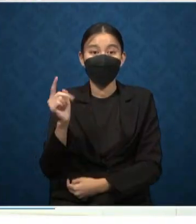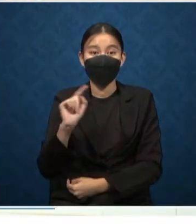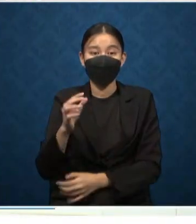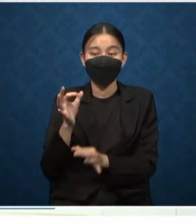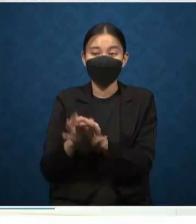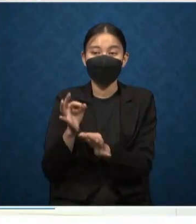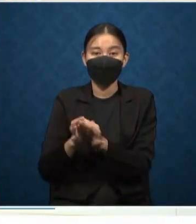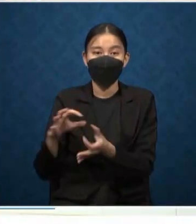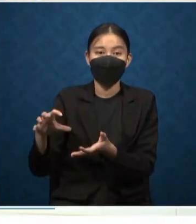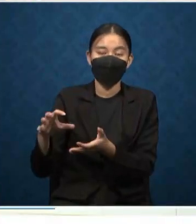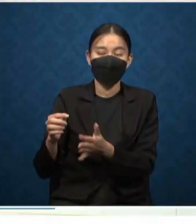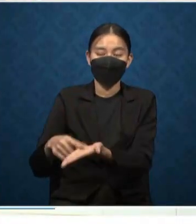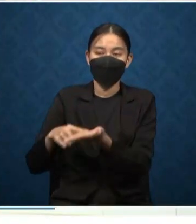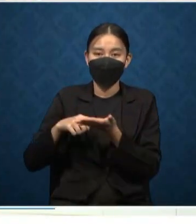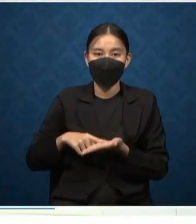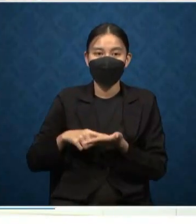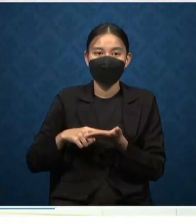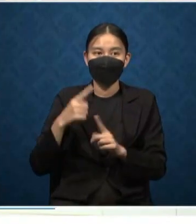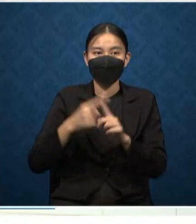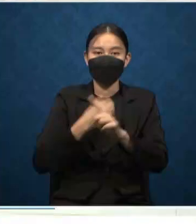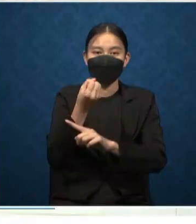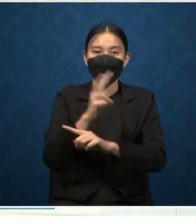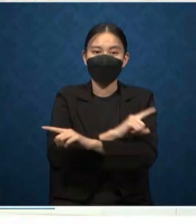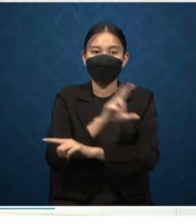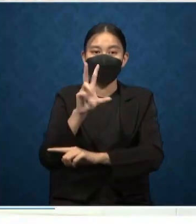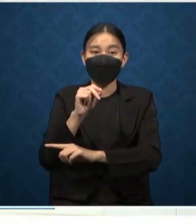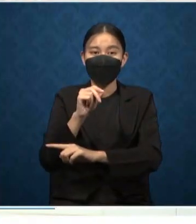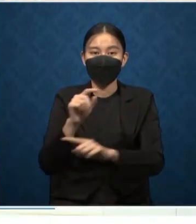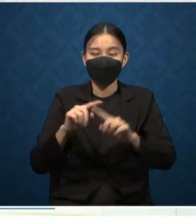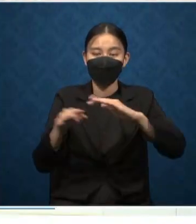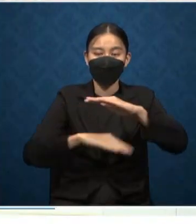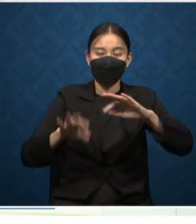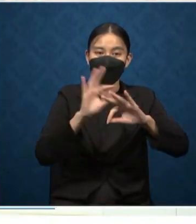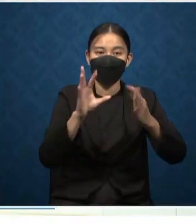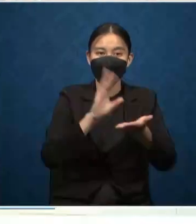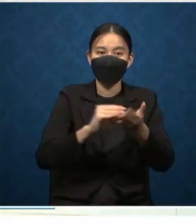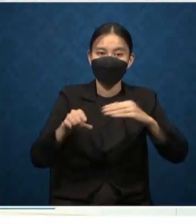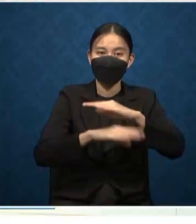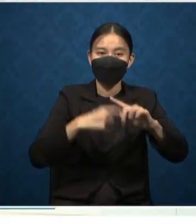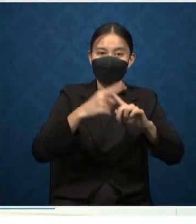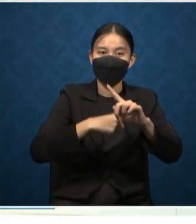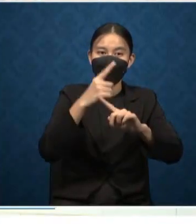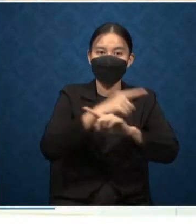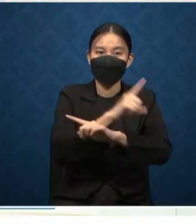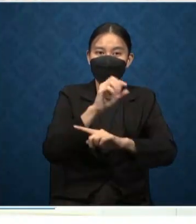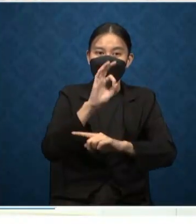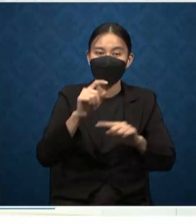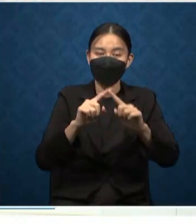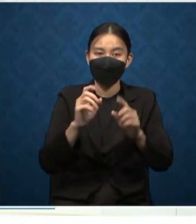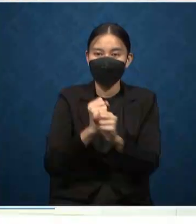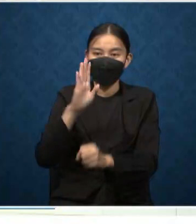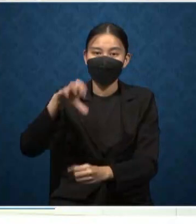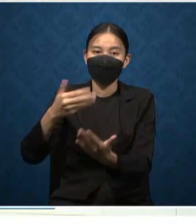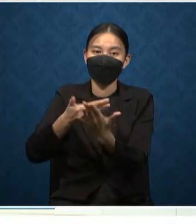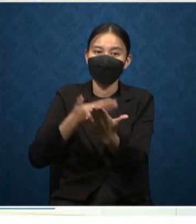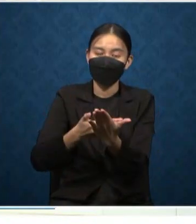ารรายงานประประงอเมื่อวที่ 30 ครับ ว่าข้อมูลหนาวัที่ 29 บัญชีของวยศัทจำกัดรอตรีออนไ์มเงิน